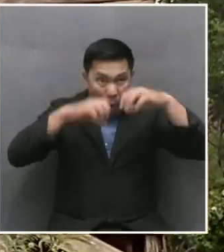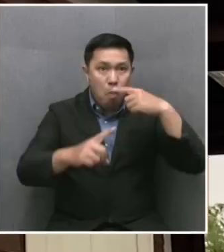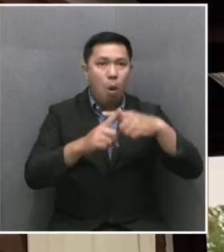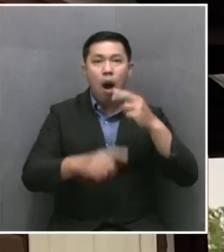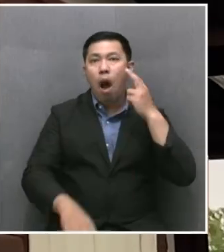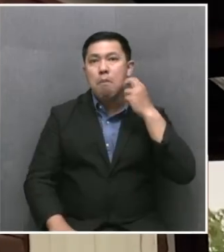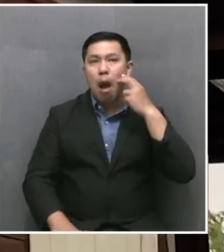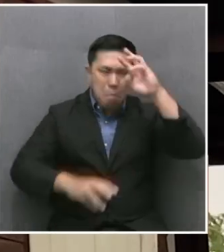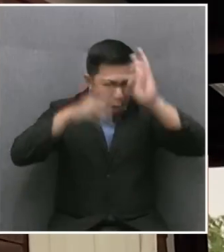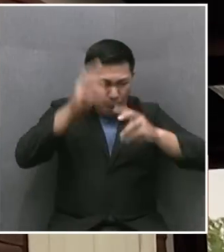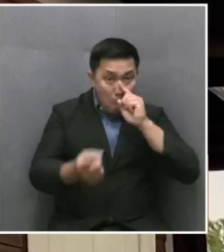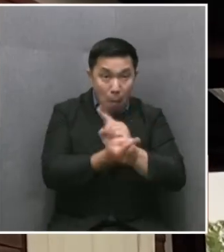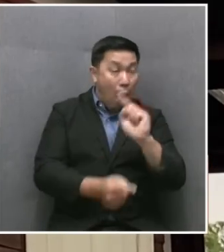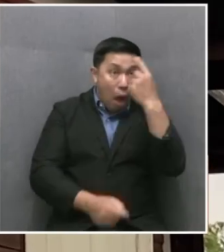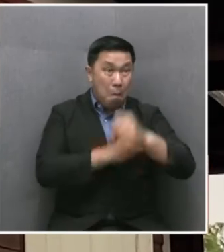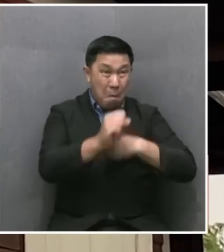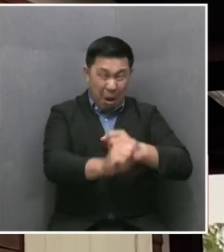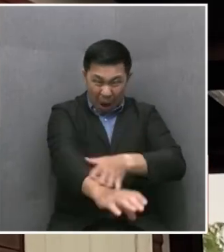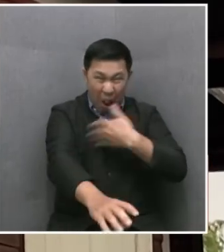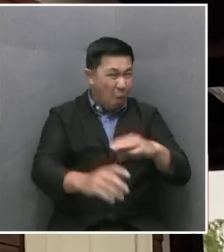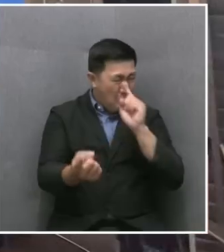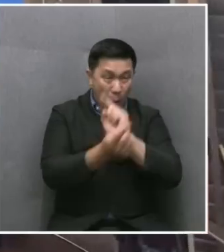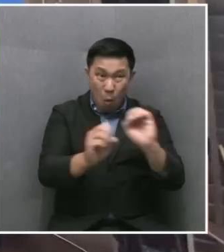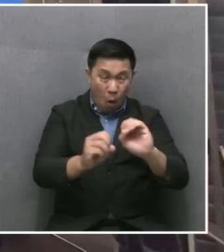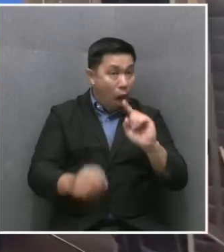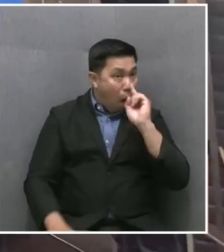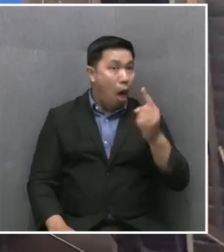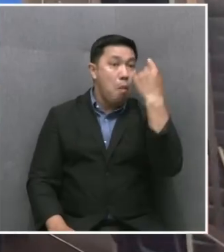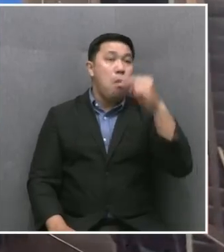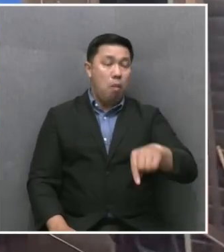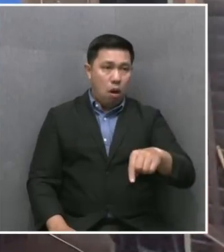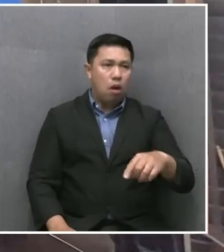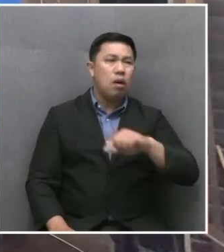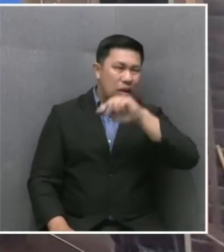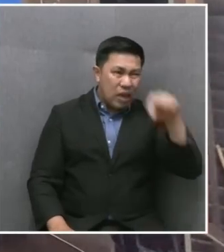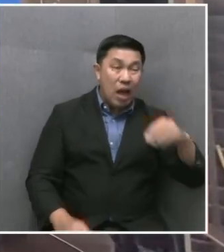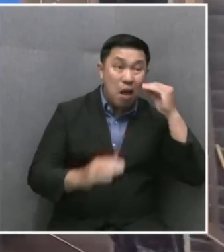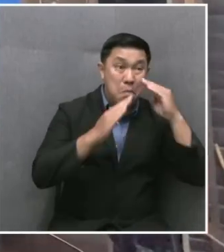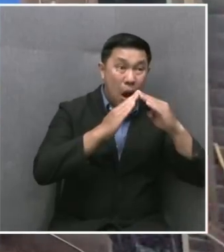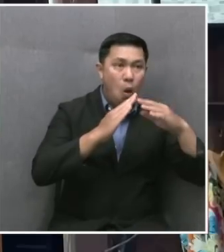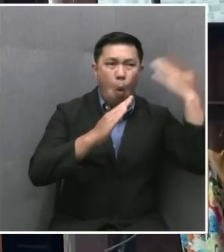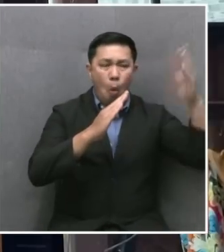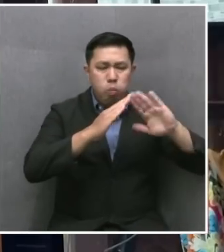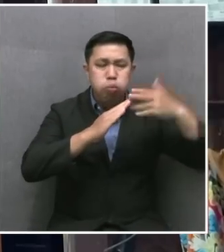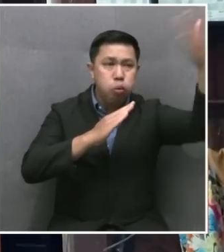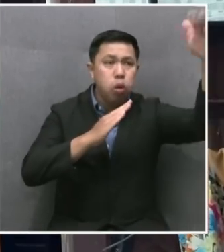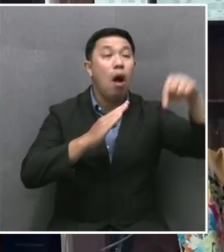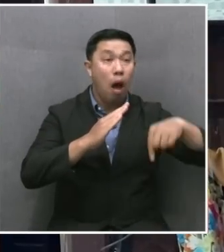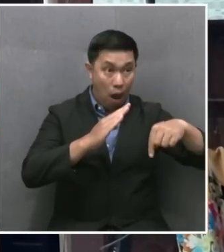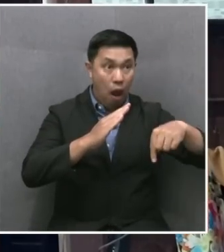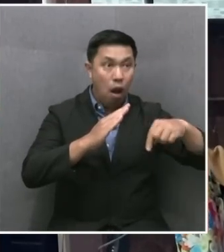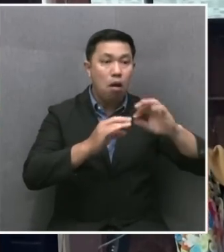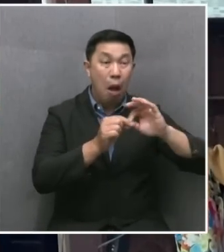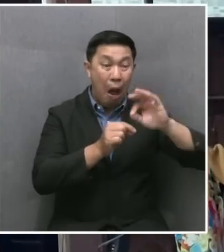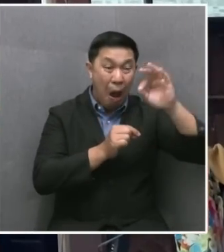ส่วนในซอยบ้านกล้วย 38ตำบลบ้านกล้วยค่ะพบว่าลมพัดกระเบื้องมุงหลังคารหลังหนึปลิวไปไกล 15